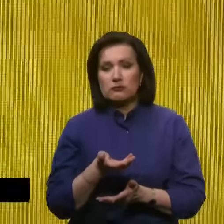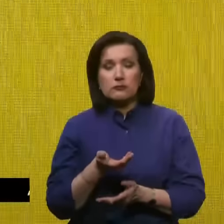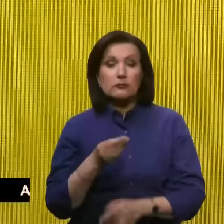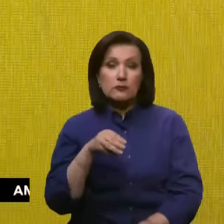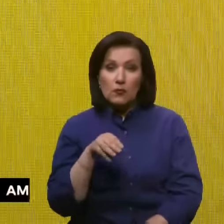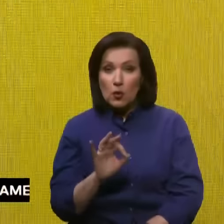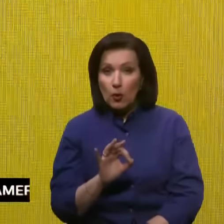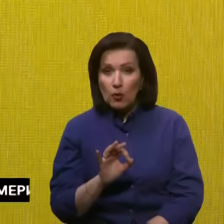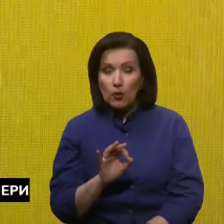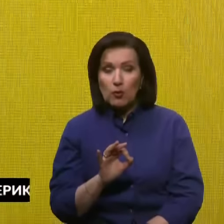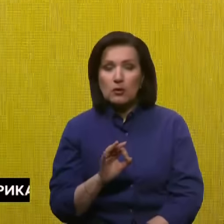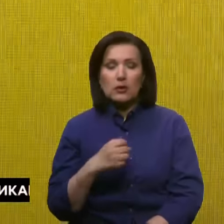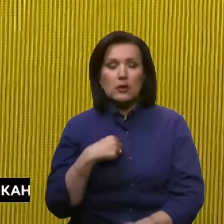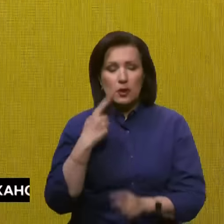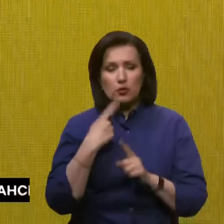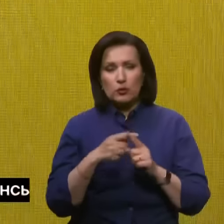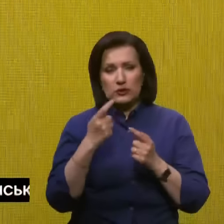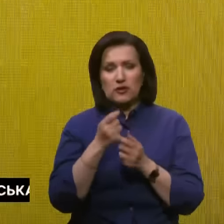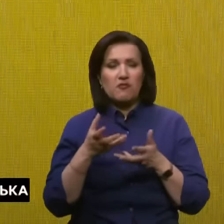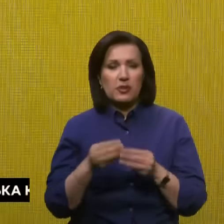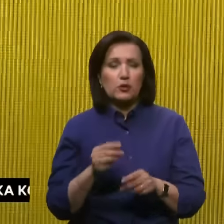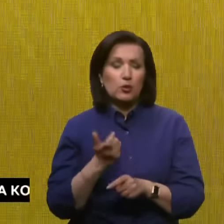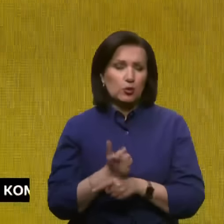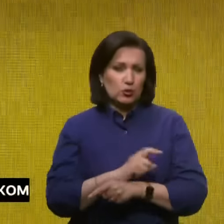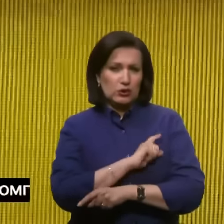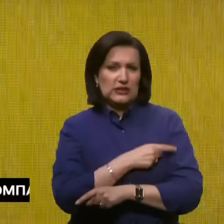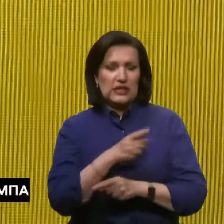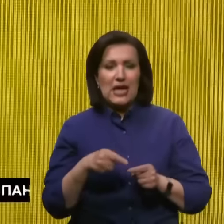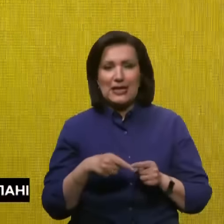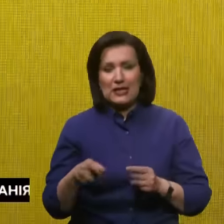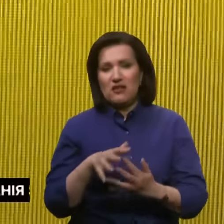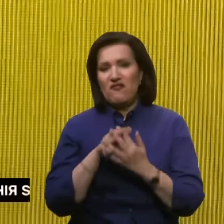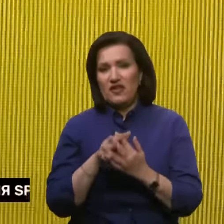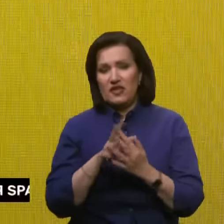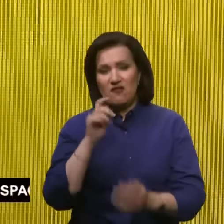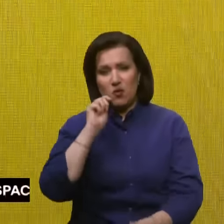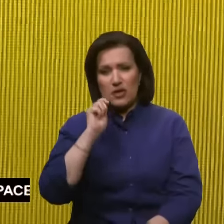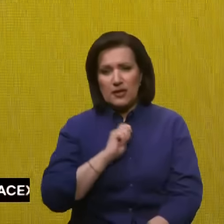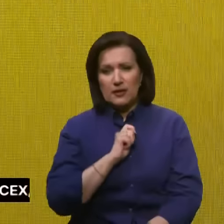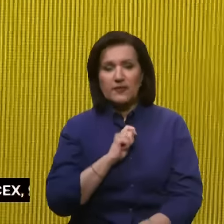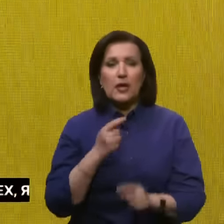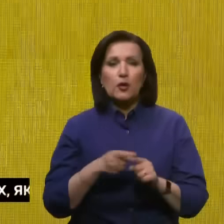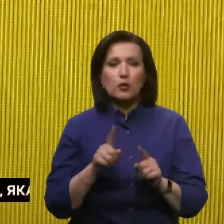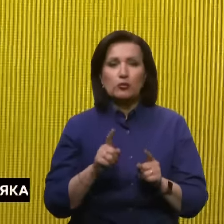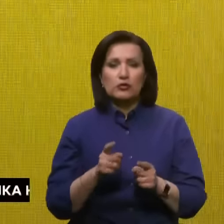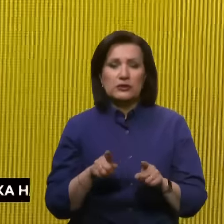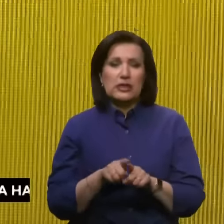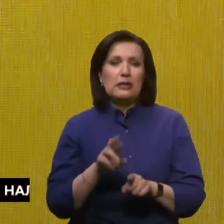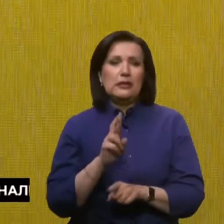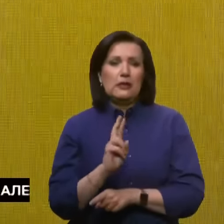то, я думаю, ці сигнали вплинуть дуже сильно на хід війни в Україні. Тому що це